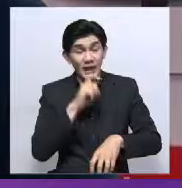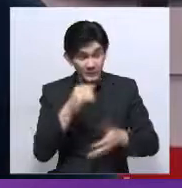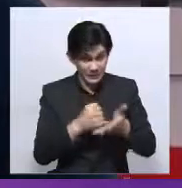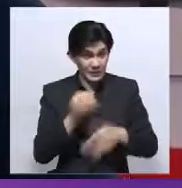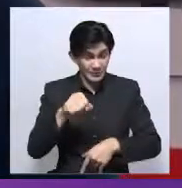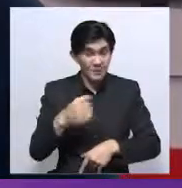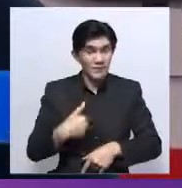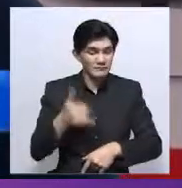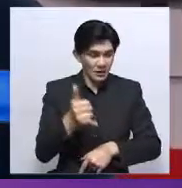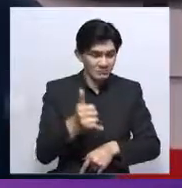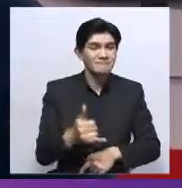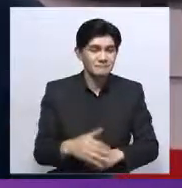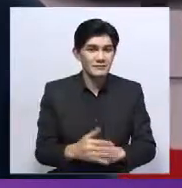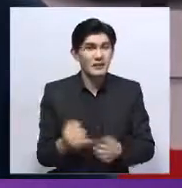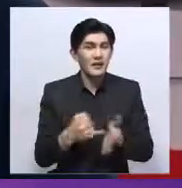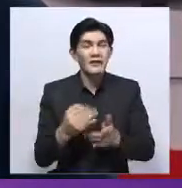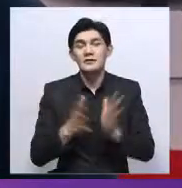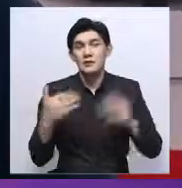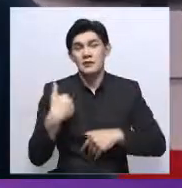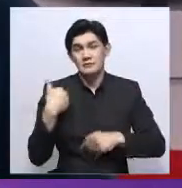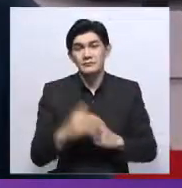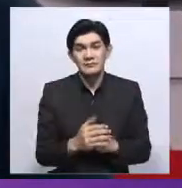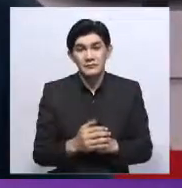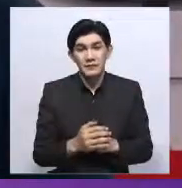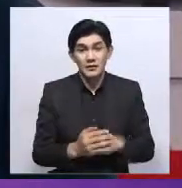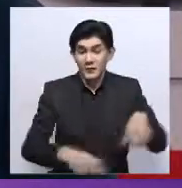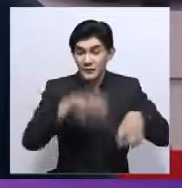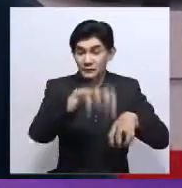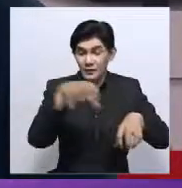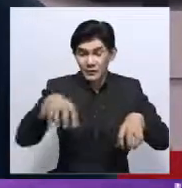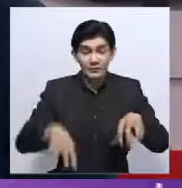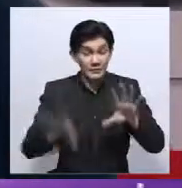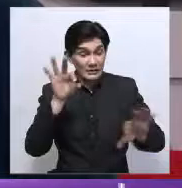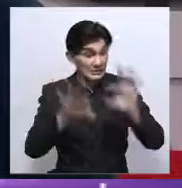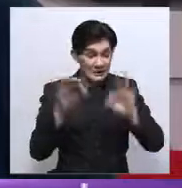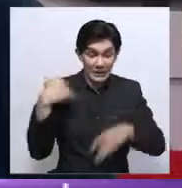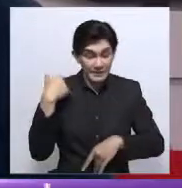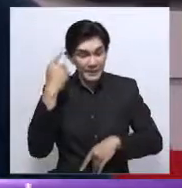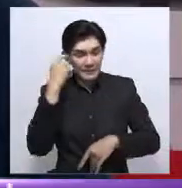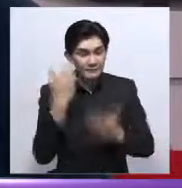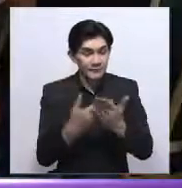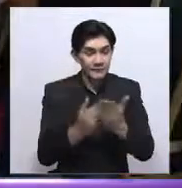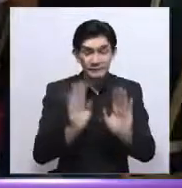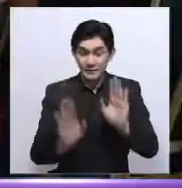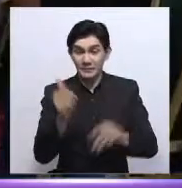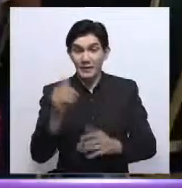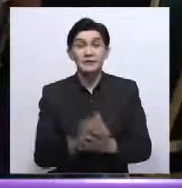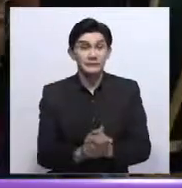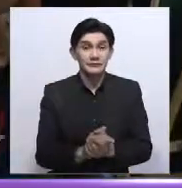้ก็สะดวกครับถือว่าสะดวกสบายดีมันมีให้เลือกเยอะแยะเลยใช่แล้วแต่เราจะหาอะไรครับผม